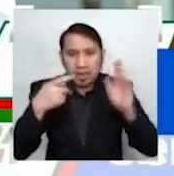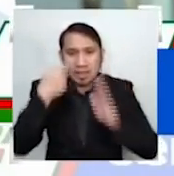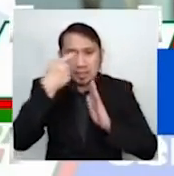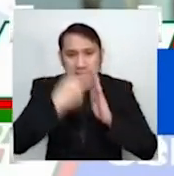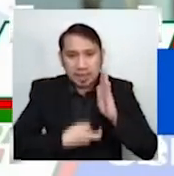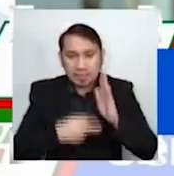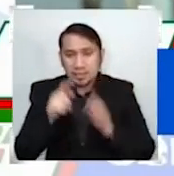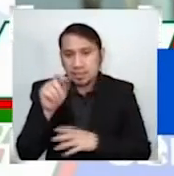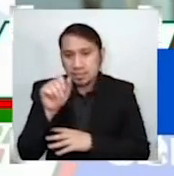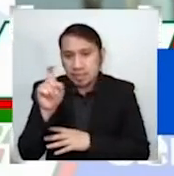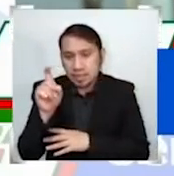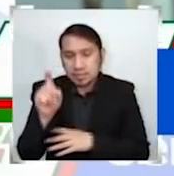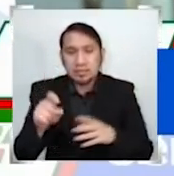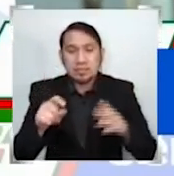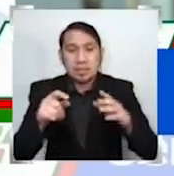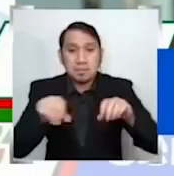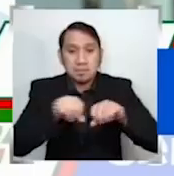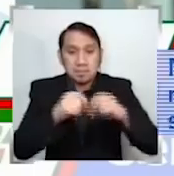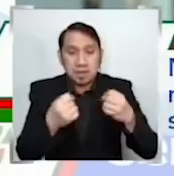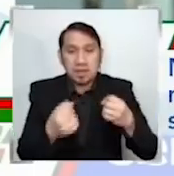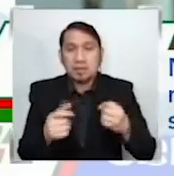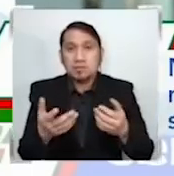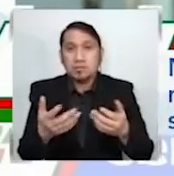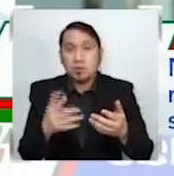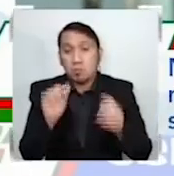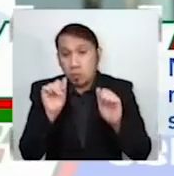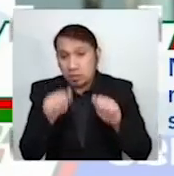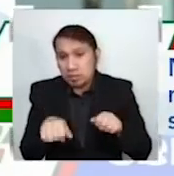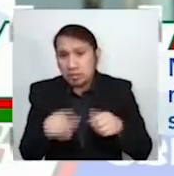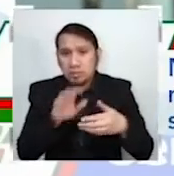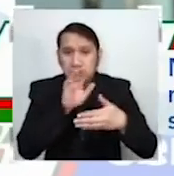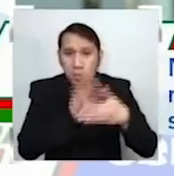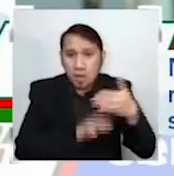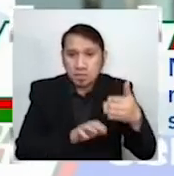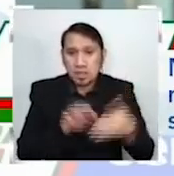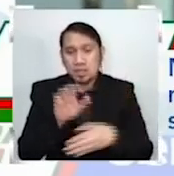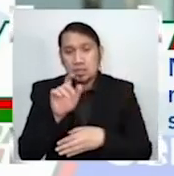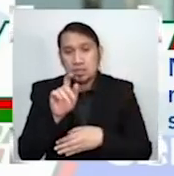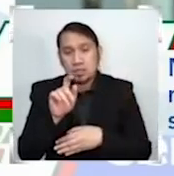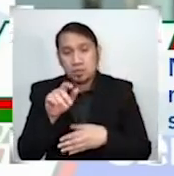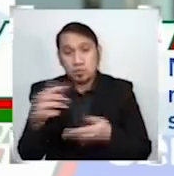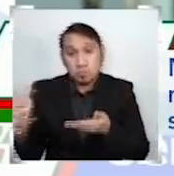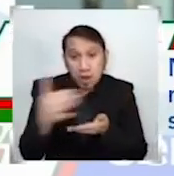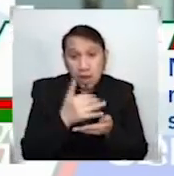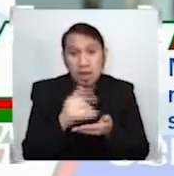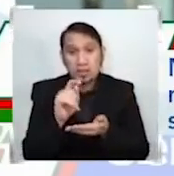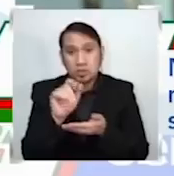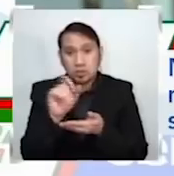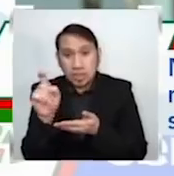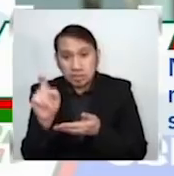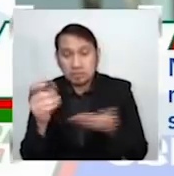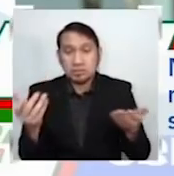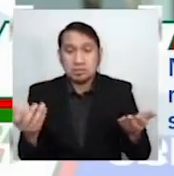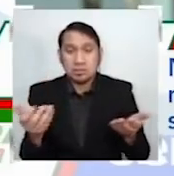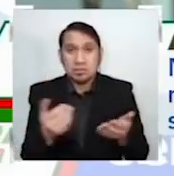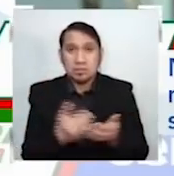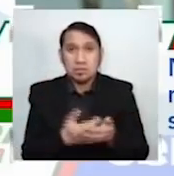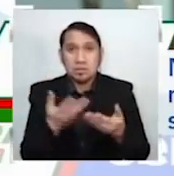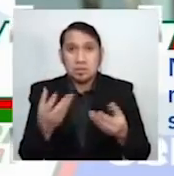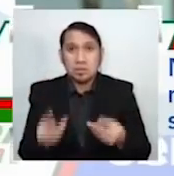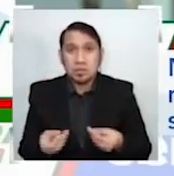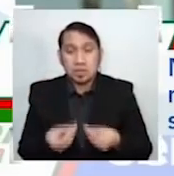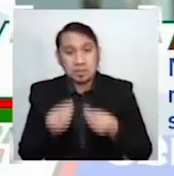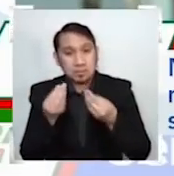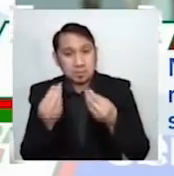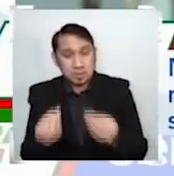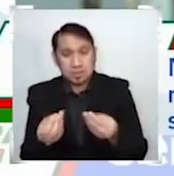na muna, huwag na mawasan natin ang pagkolekta ng buwis. At para bigyan naman natin ng